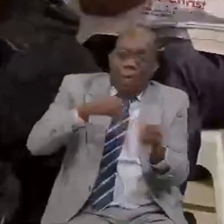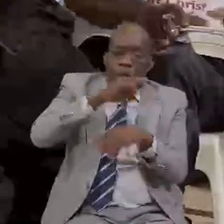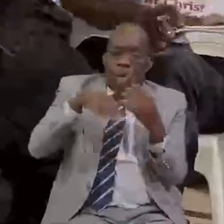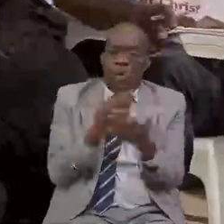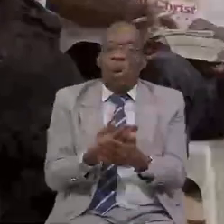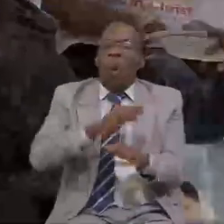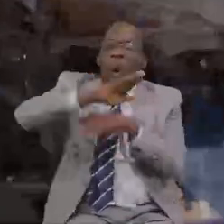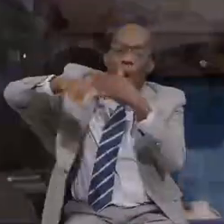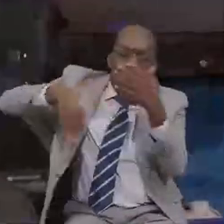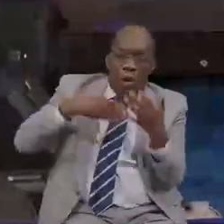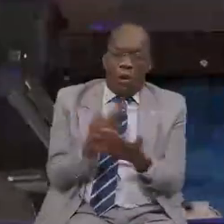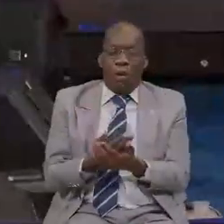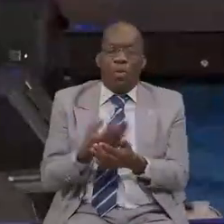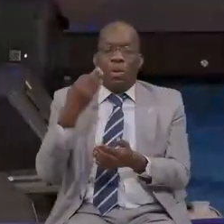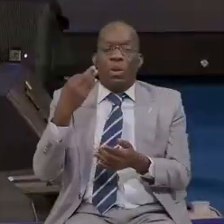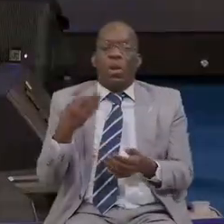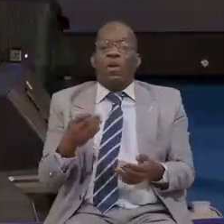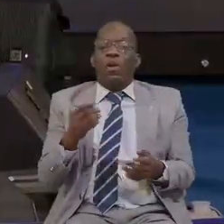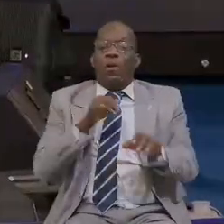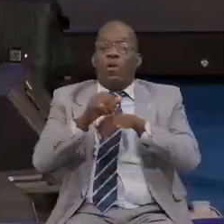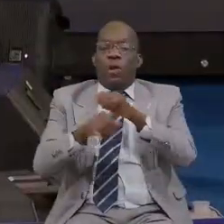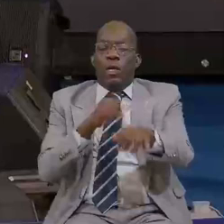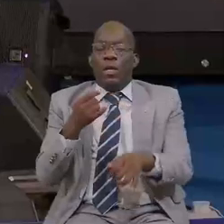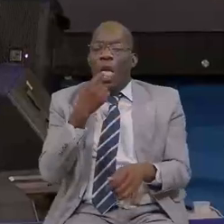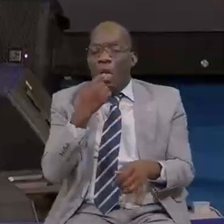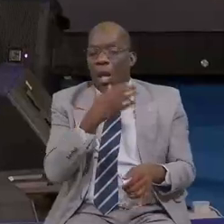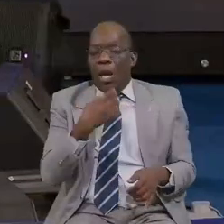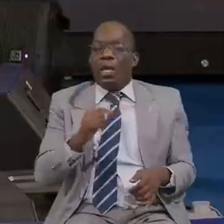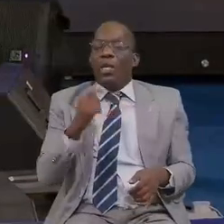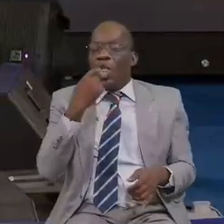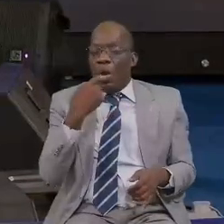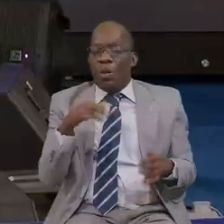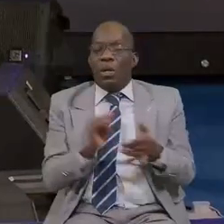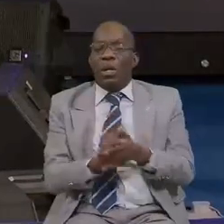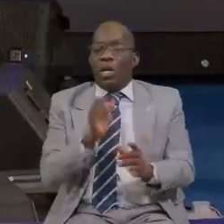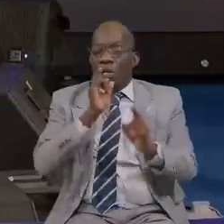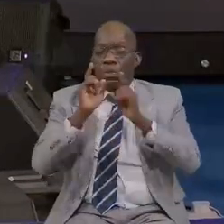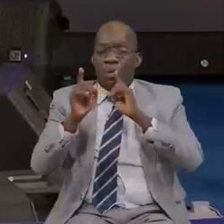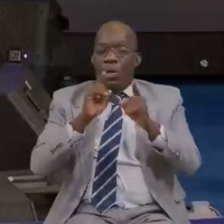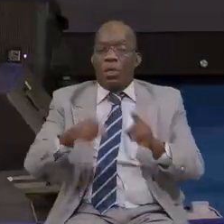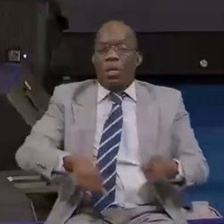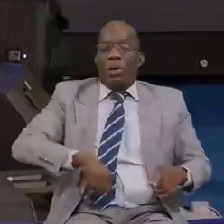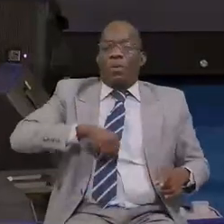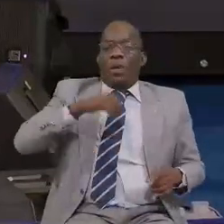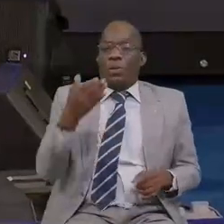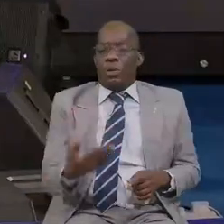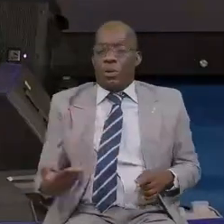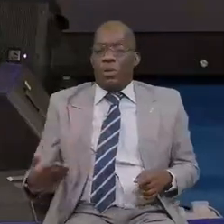langues lèvres flatteuses et la langue qui discourt avec arrogance. Verset